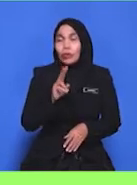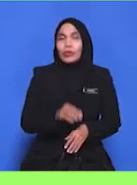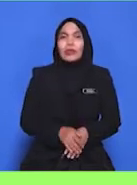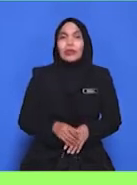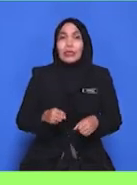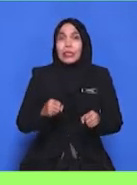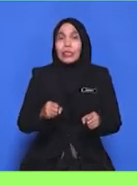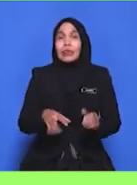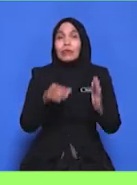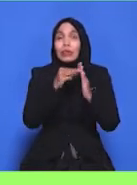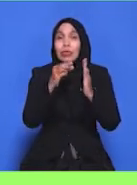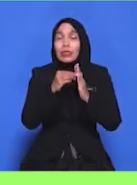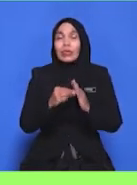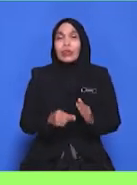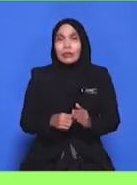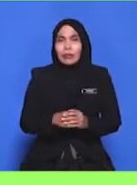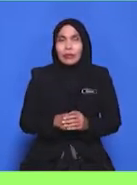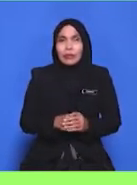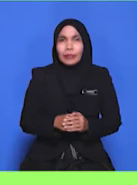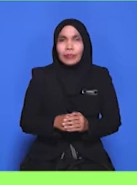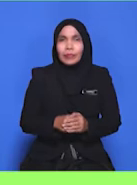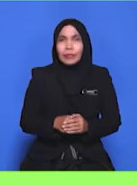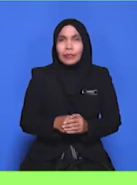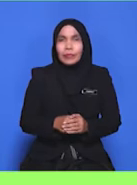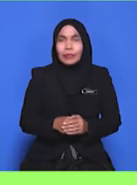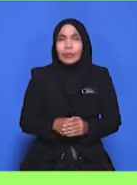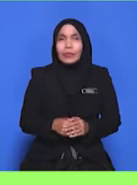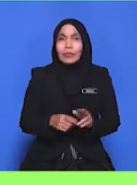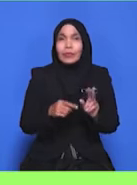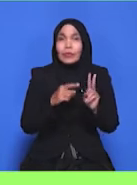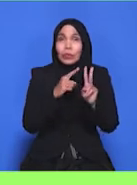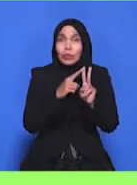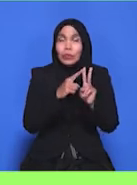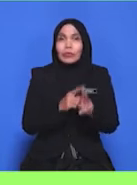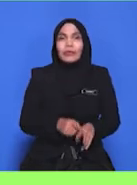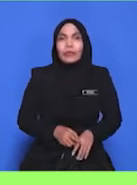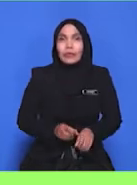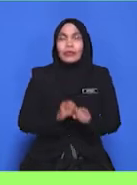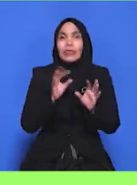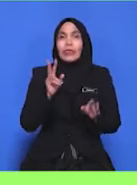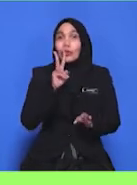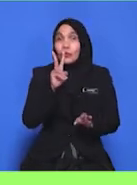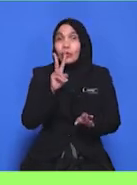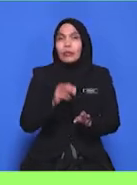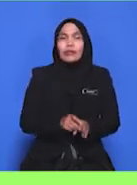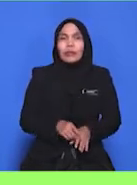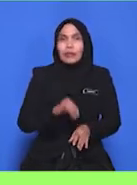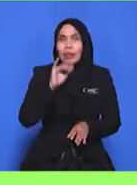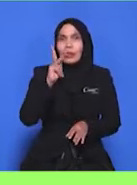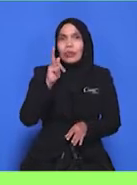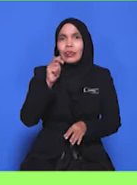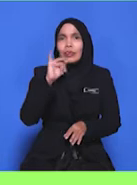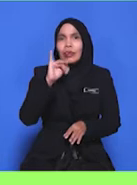monarki. Soalan 2. Terangkan dua iktibar yang boleh diambil